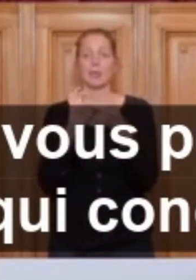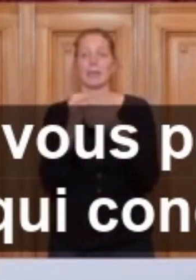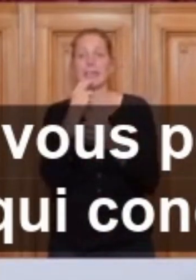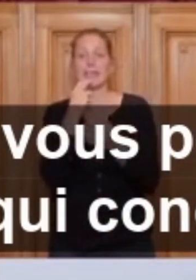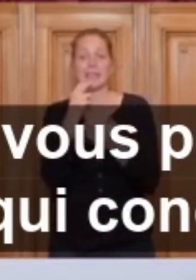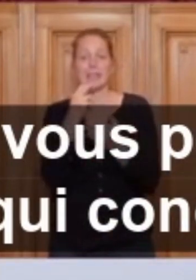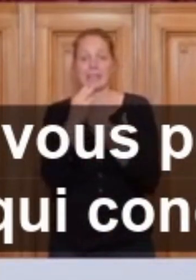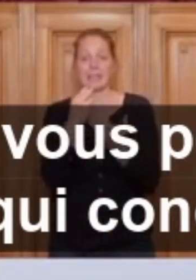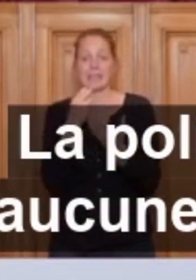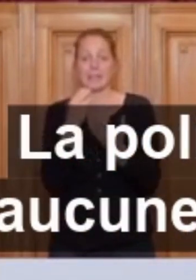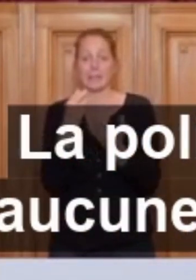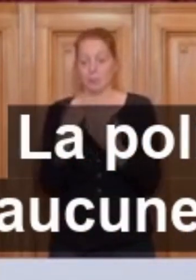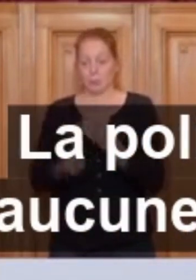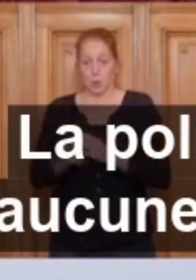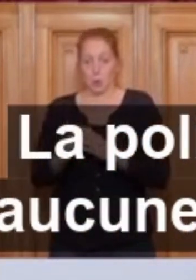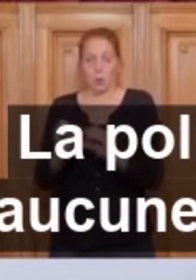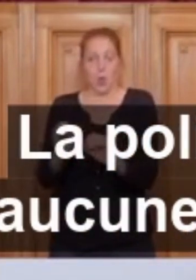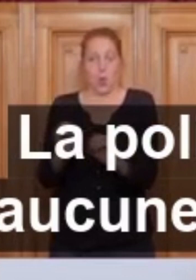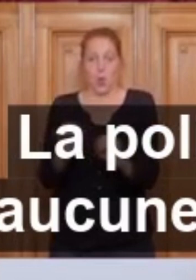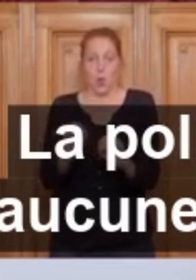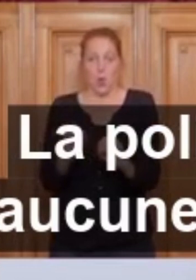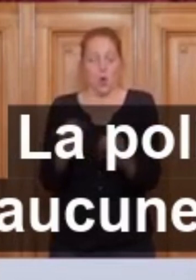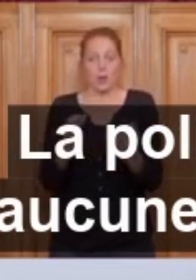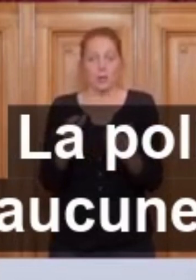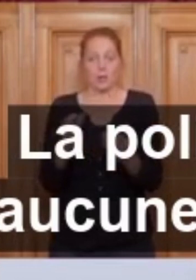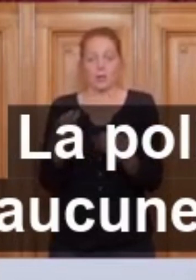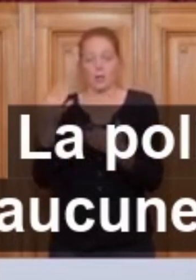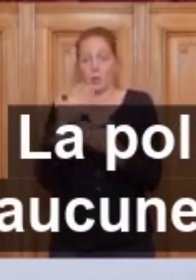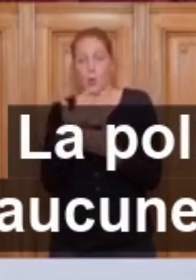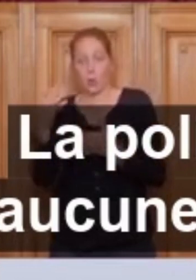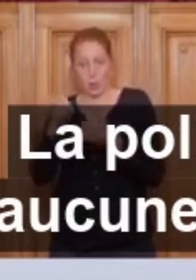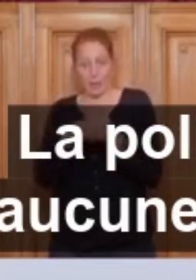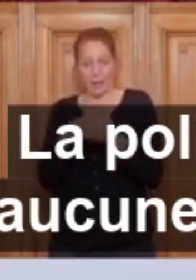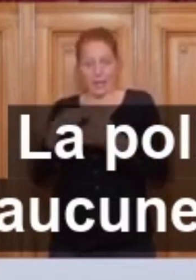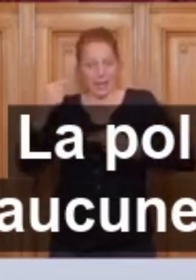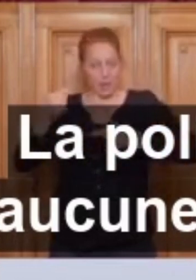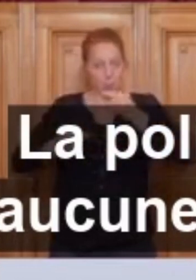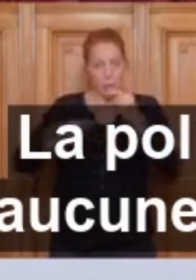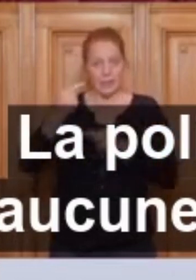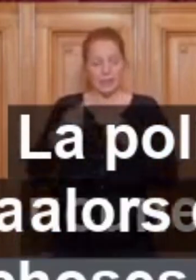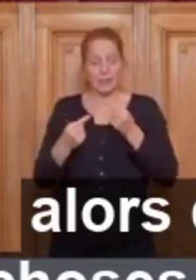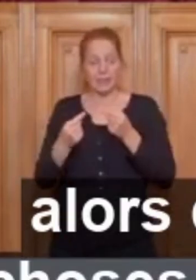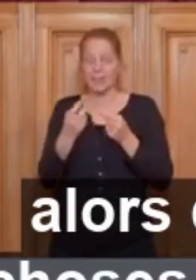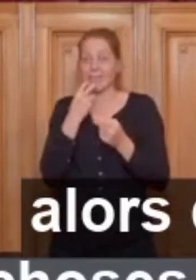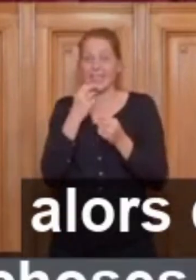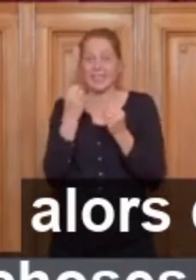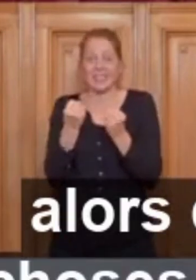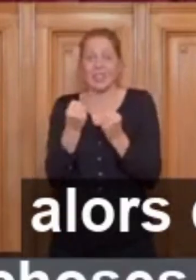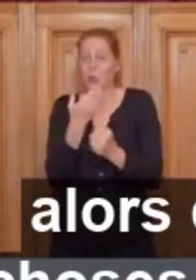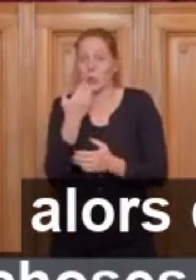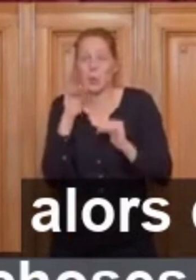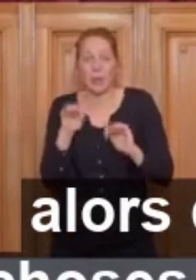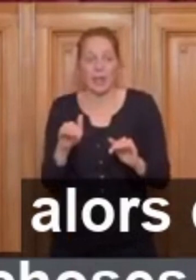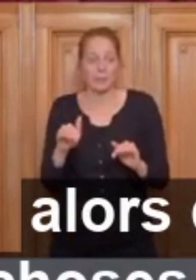Energieversorgung offerieren. Die Politik von den Geringen gibt an der Energiepolitik keine Sicherheit und das ist eng von